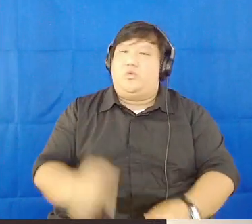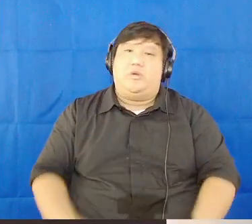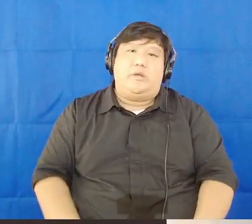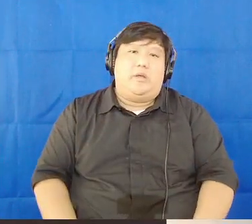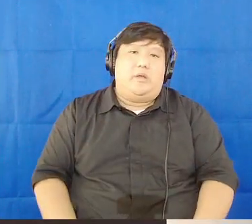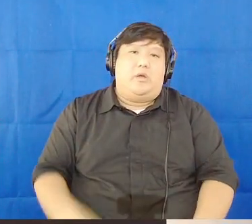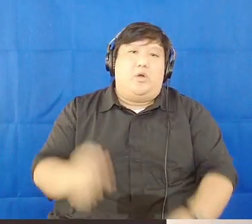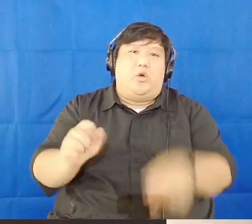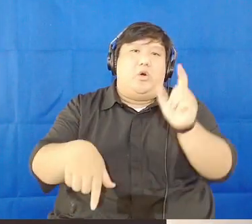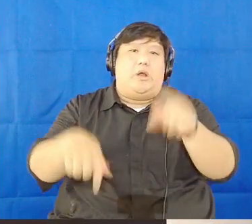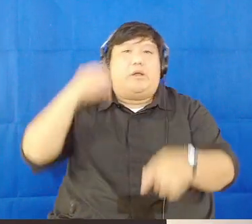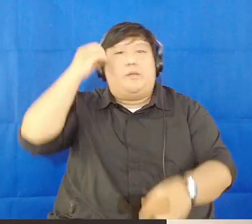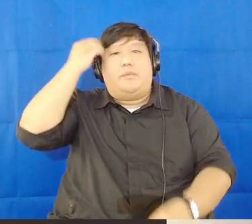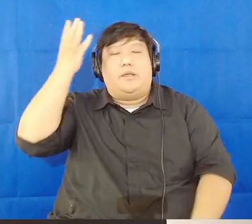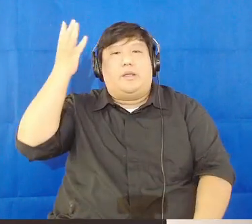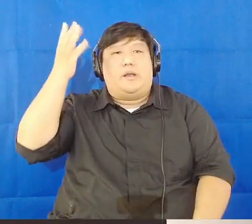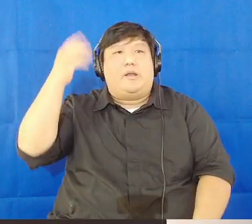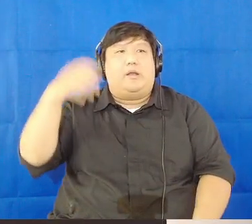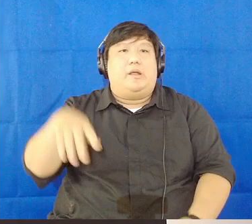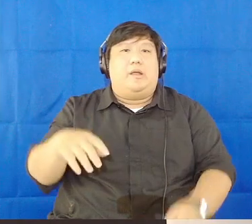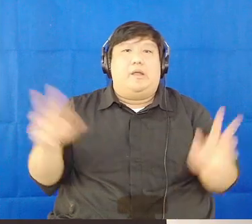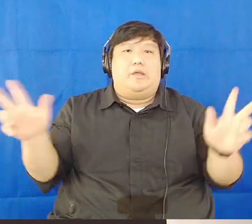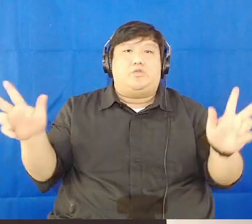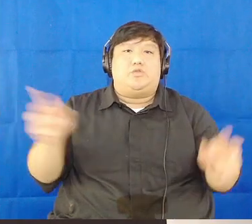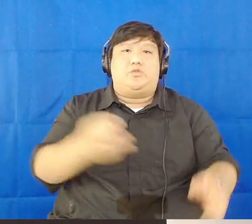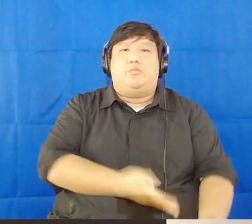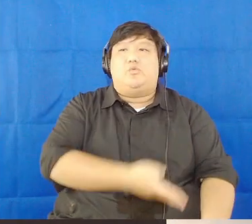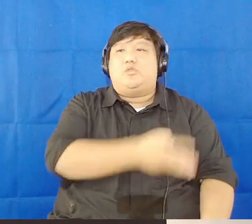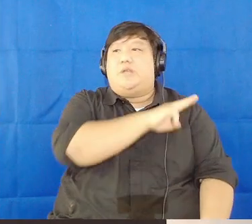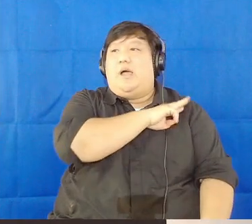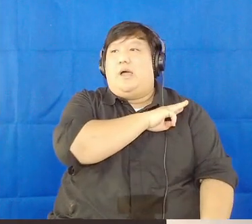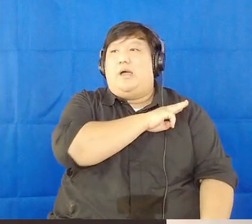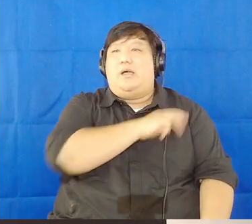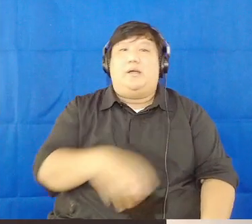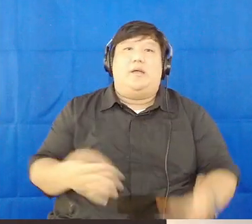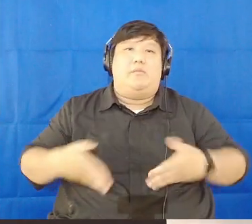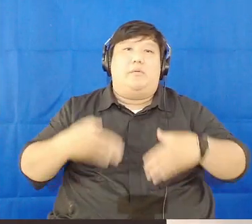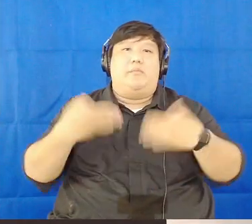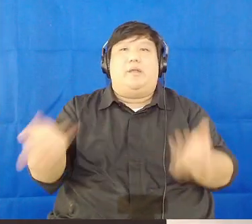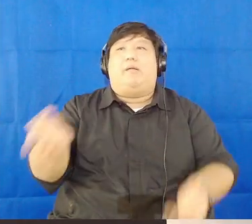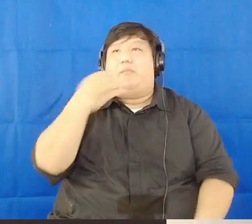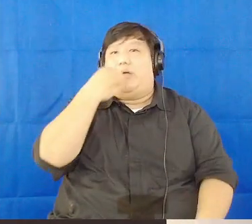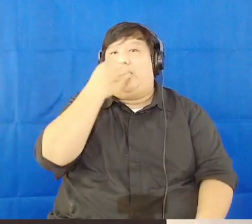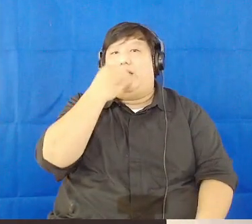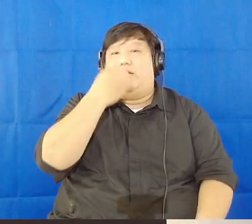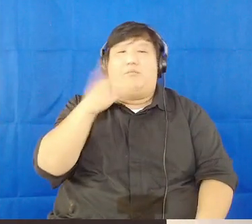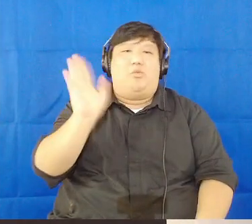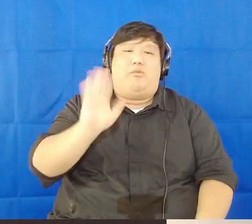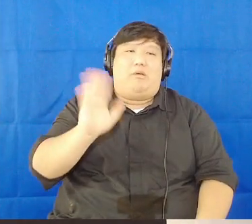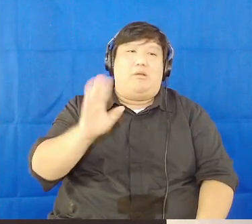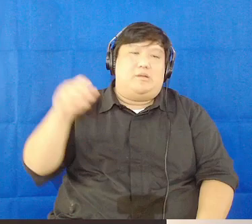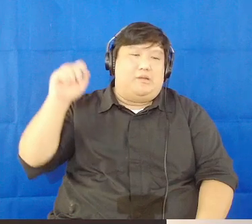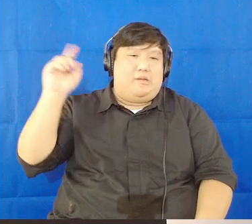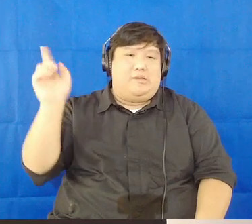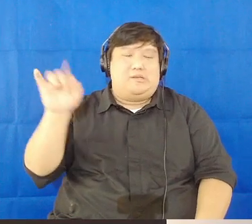juga bahwa Yesus itu Musa yang bisa memberi makanan dan sebagainya. Tetapi Yesus juga tidak mau membawa orang-orang untuk melihat